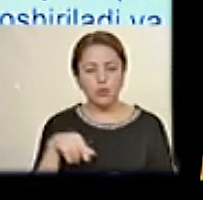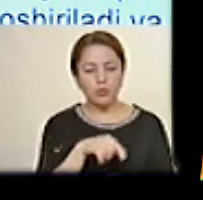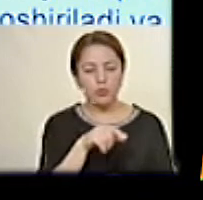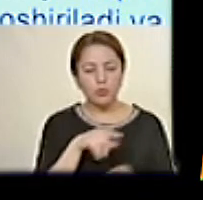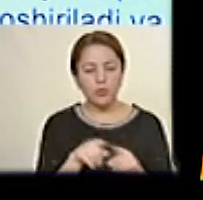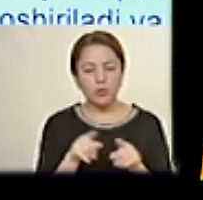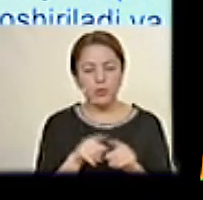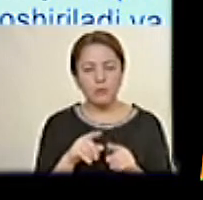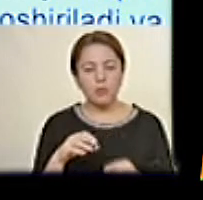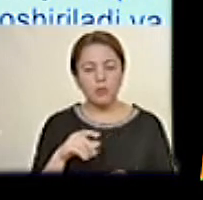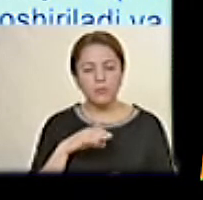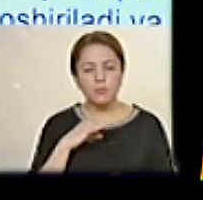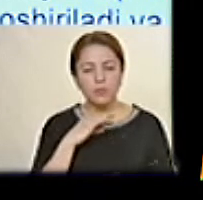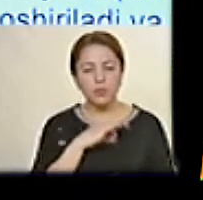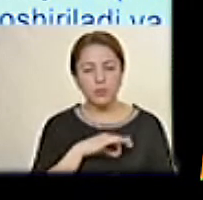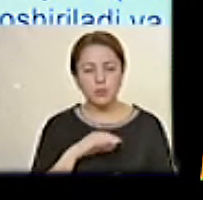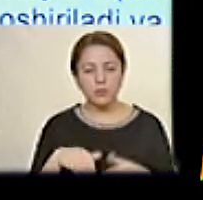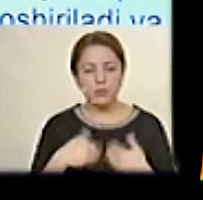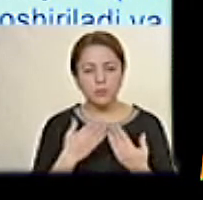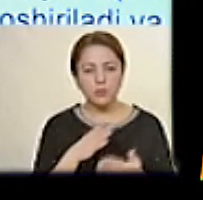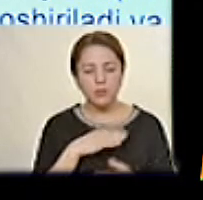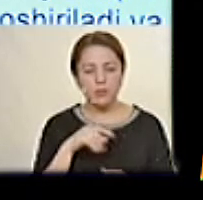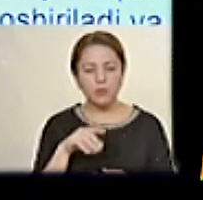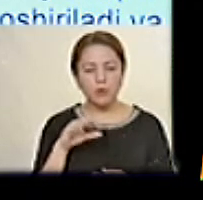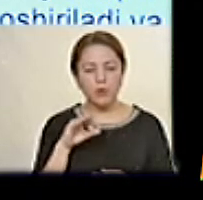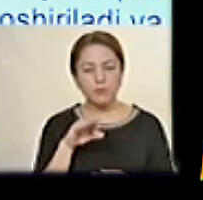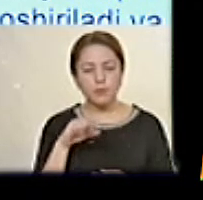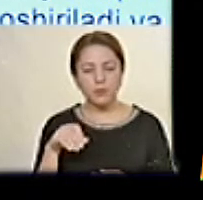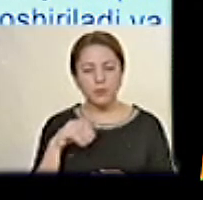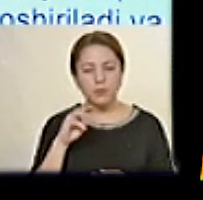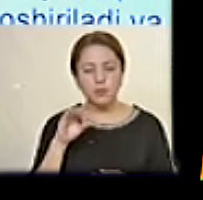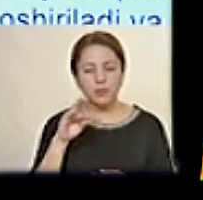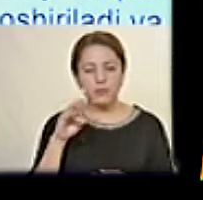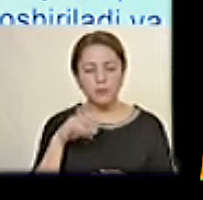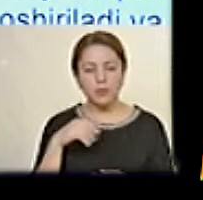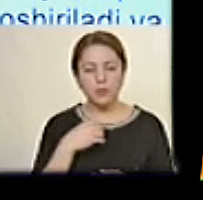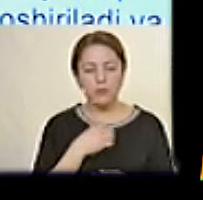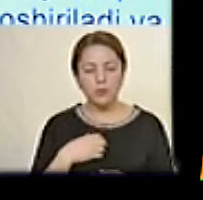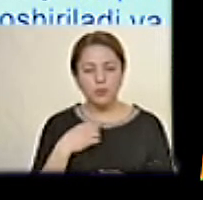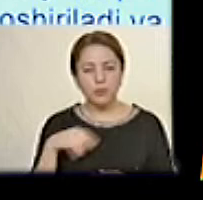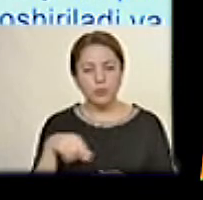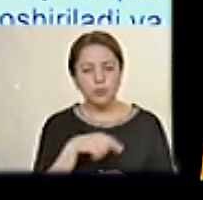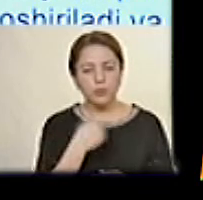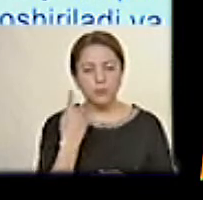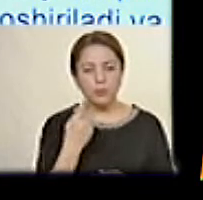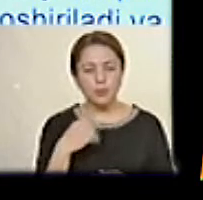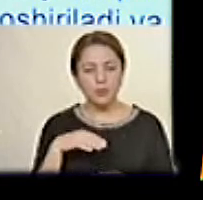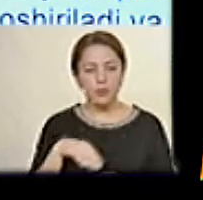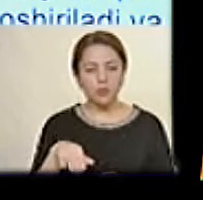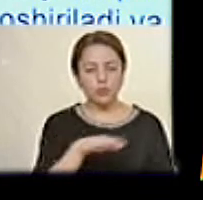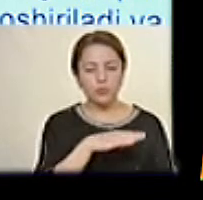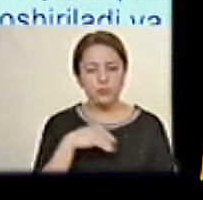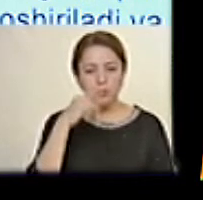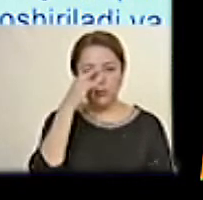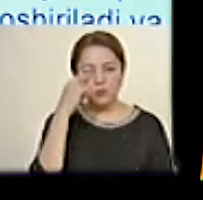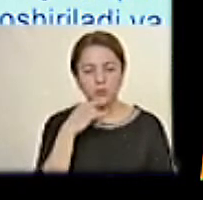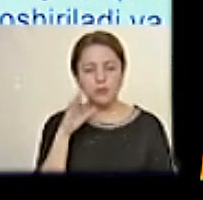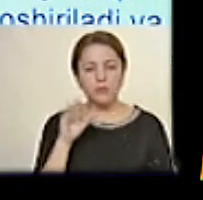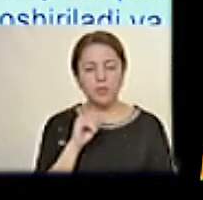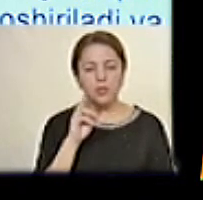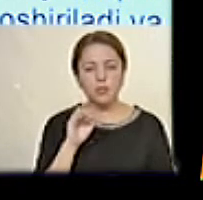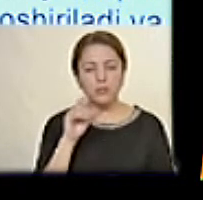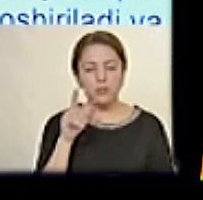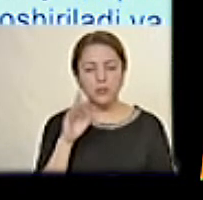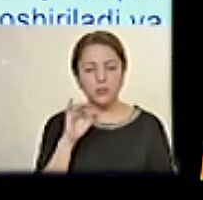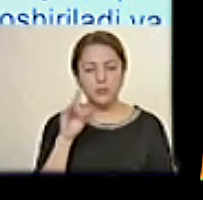ham ana shu avtomobil transportidagi asosiy yo'llardan biri hisoblanadi. Mamlakatimizning Qozog'iston hamda Qirg'iziston